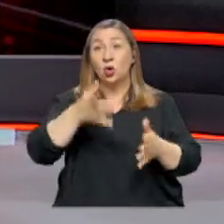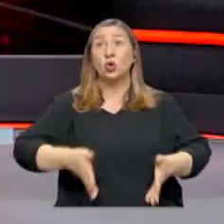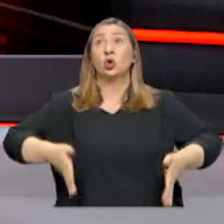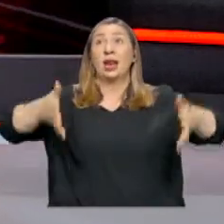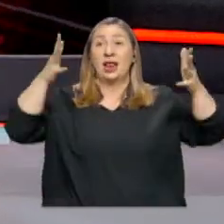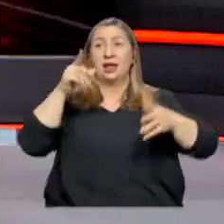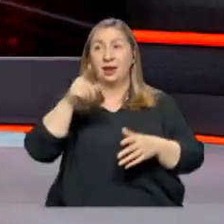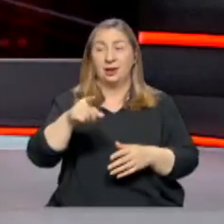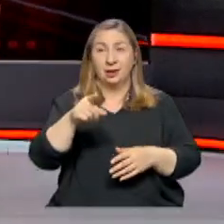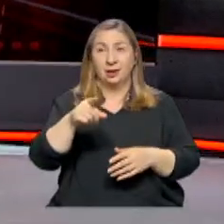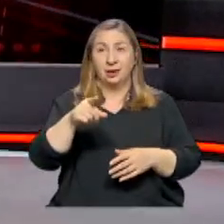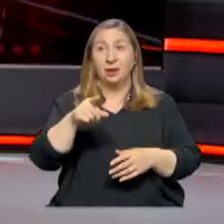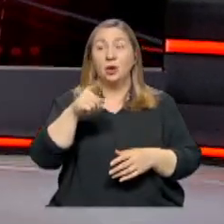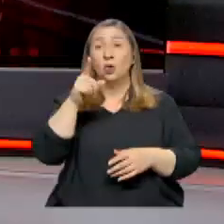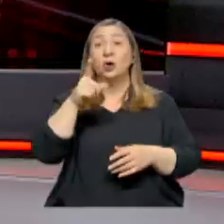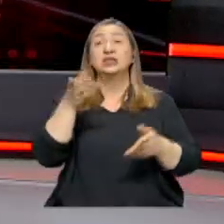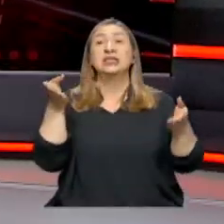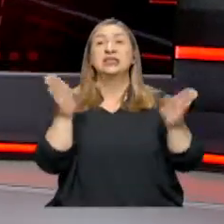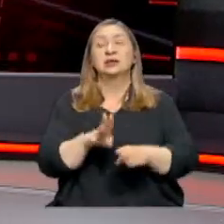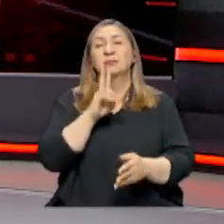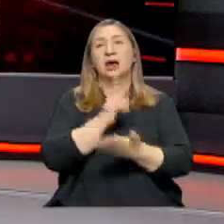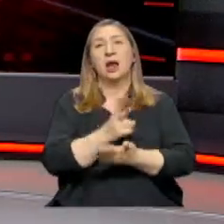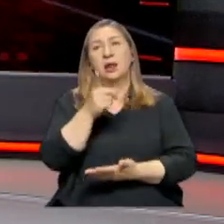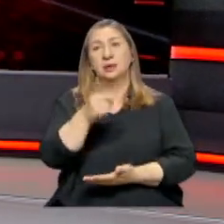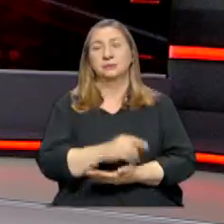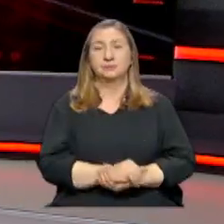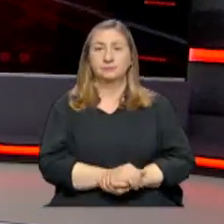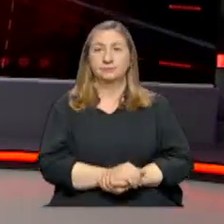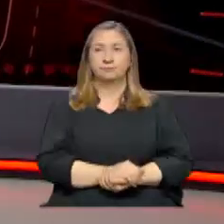kulelere. Onlara şimdi yıkım kararı verildi.